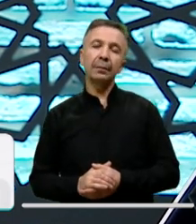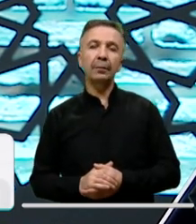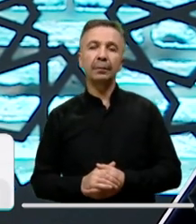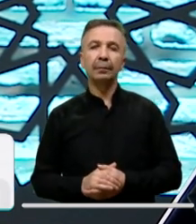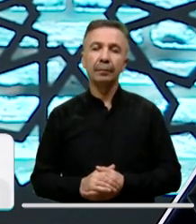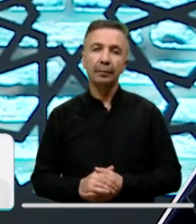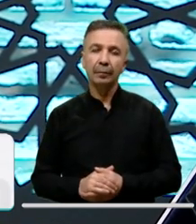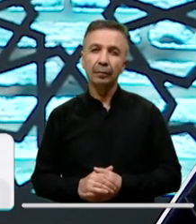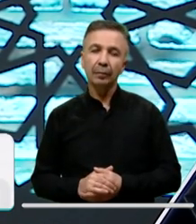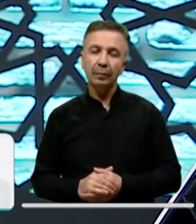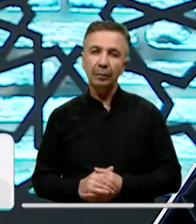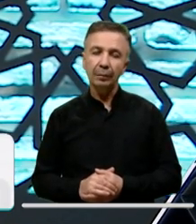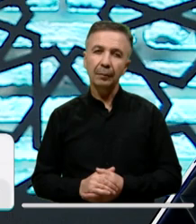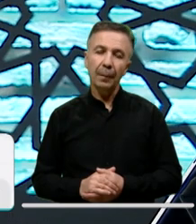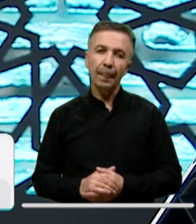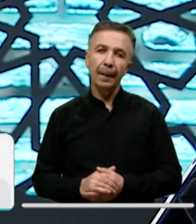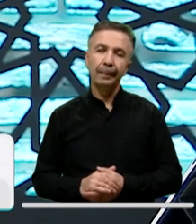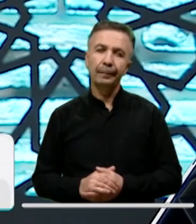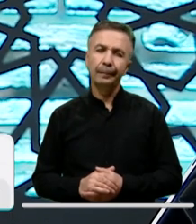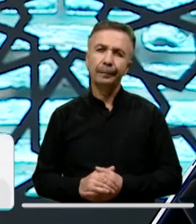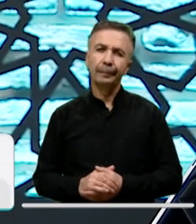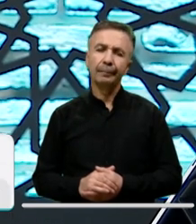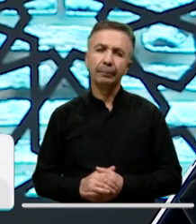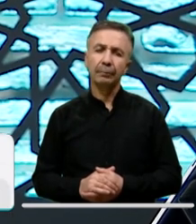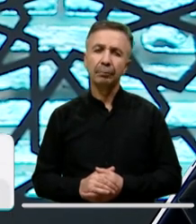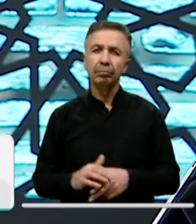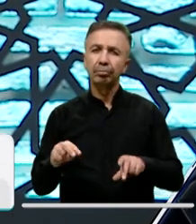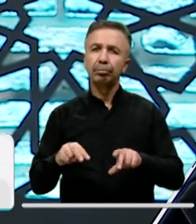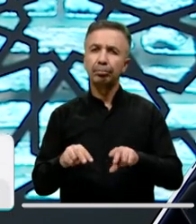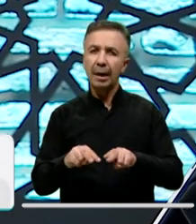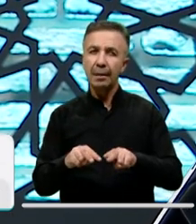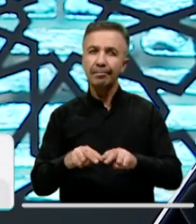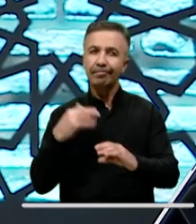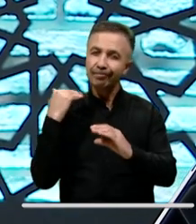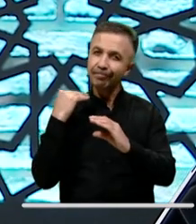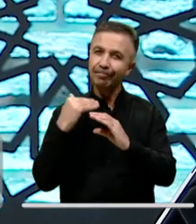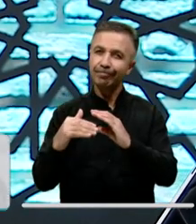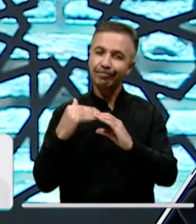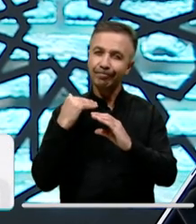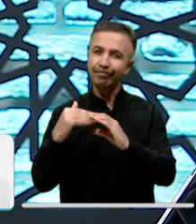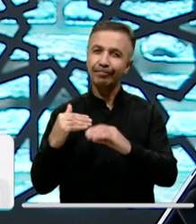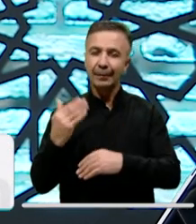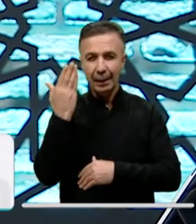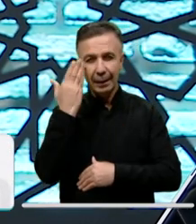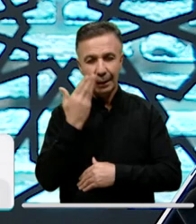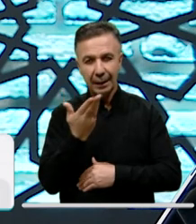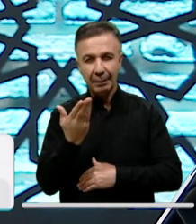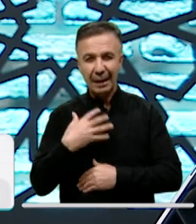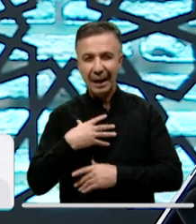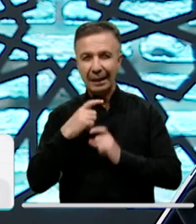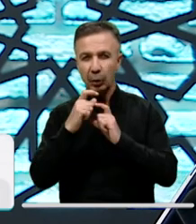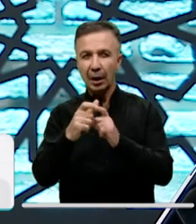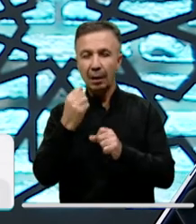yayında sorunuzu sormak üzere misafir edeceğiz. Mail üzerinden sorularını sormak isteyen izleyicilerimiz